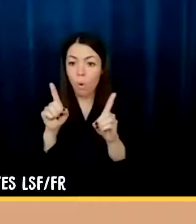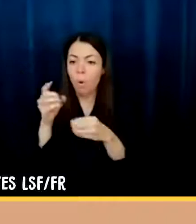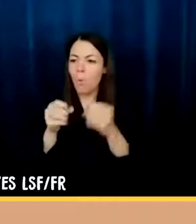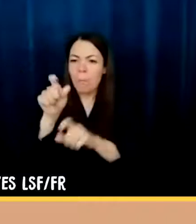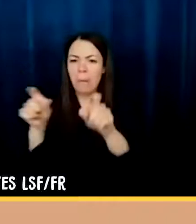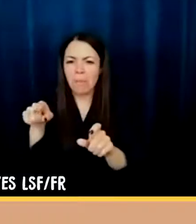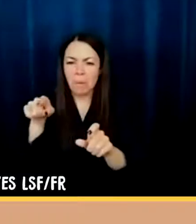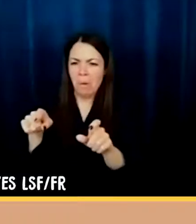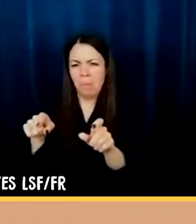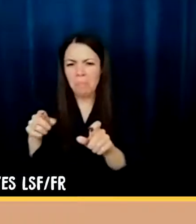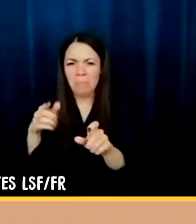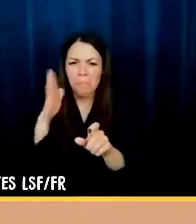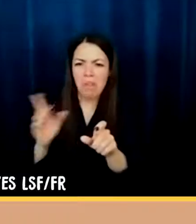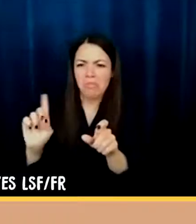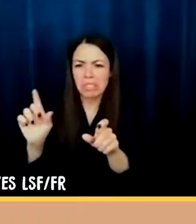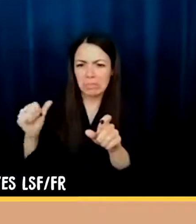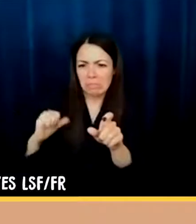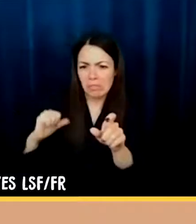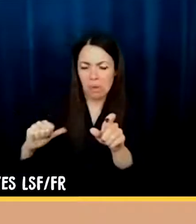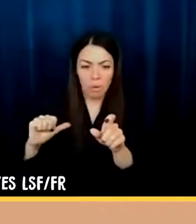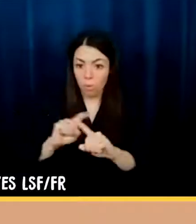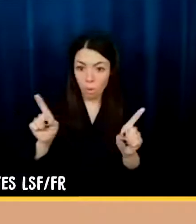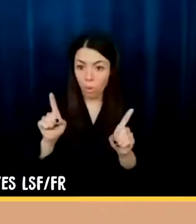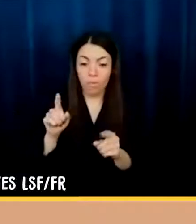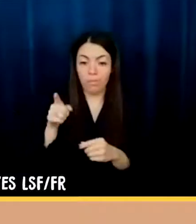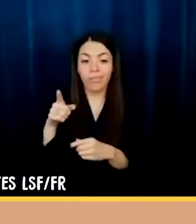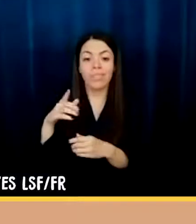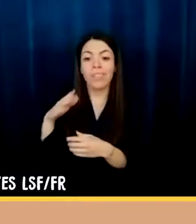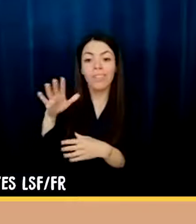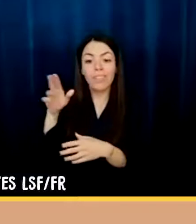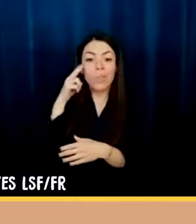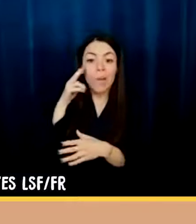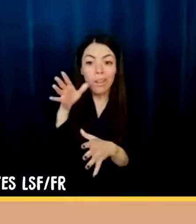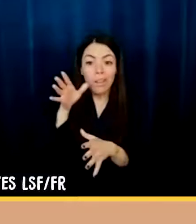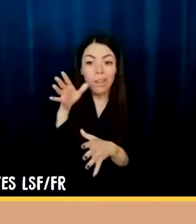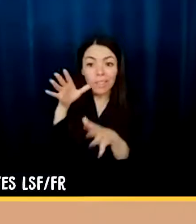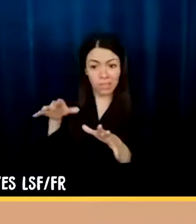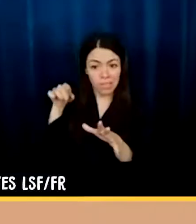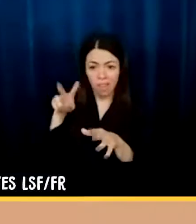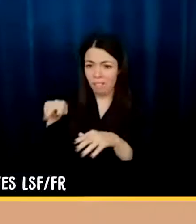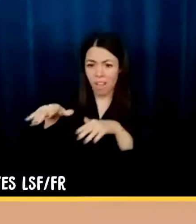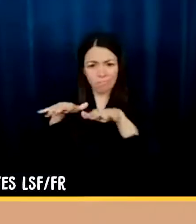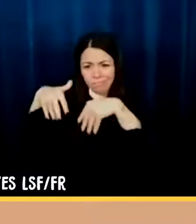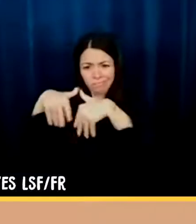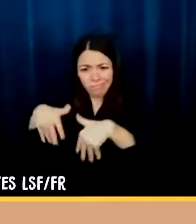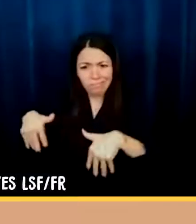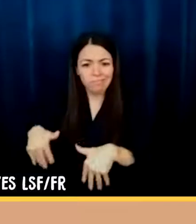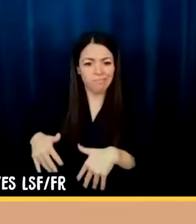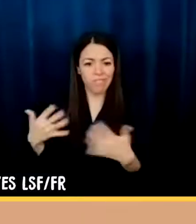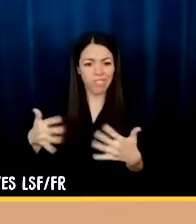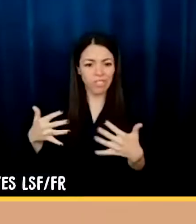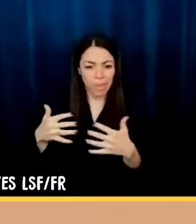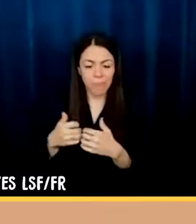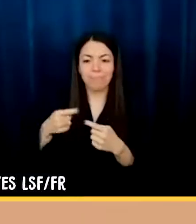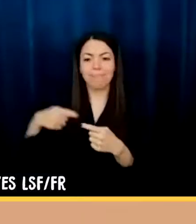s'agit vraiment de quelque chose d'institutionnalisé, de systématisé. Et en 2018 déjà, un article publié dans